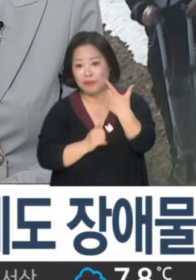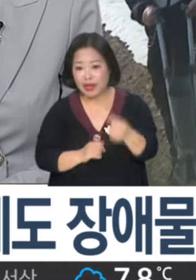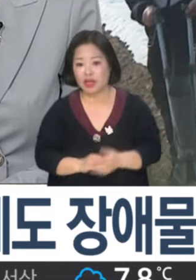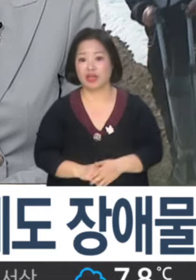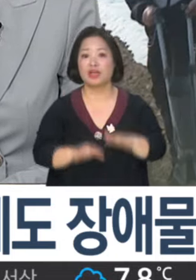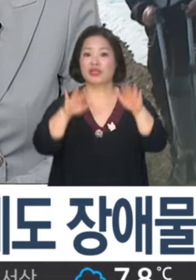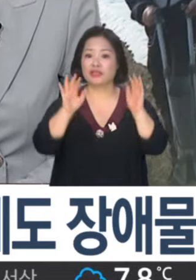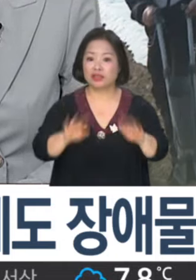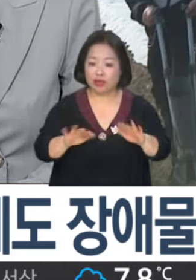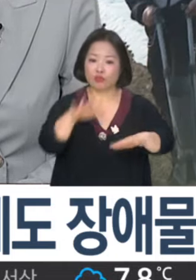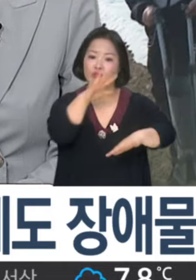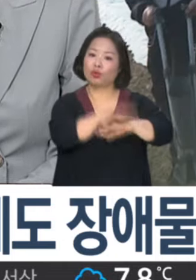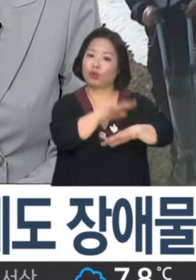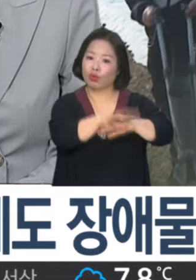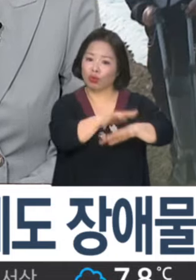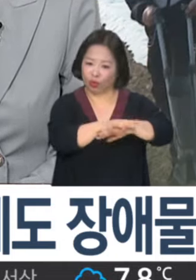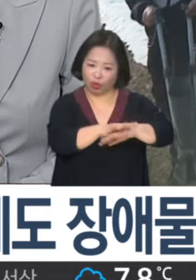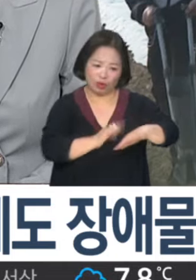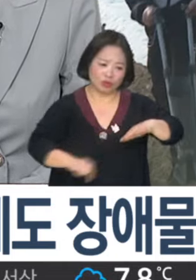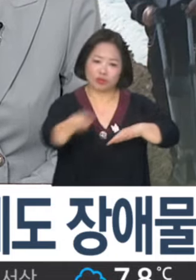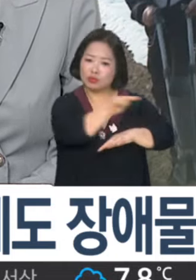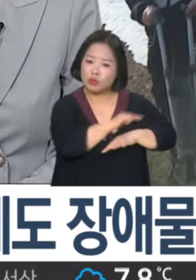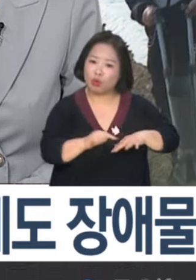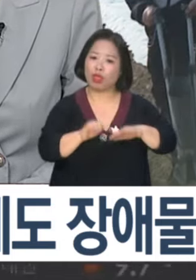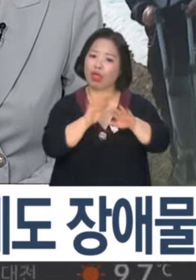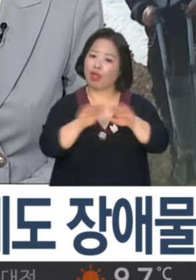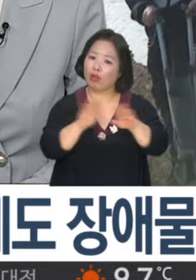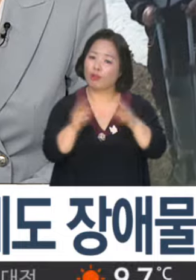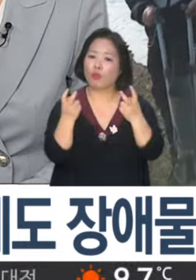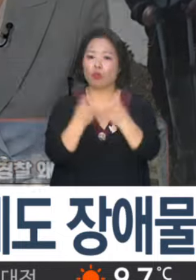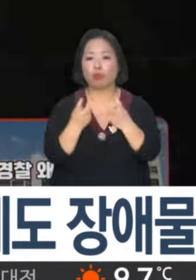소멸 문제 해결 멀기만 합니다 서영석